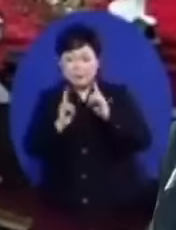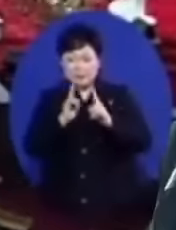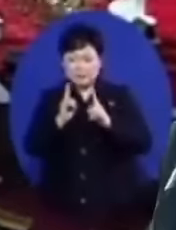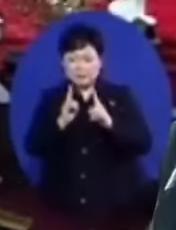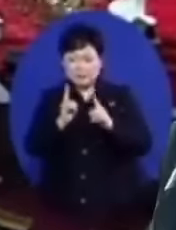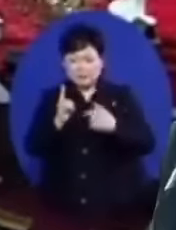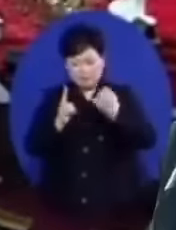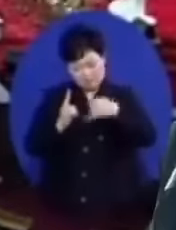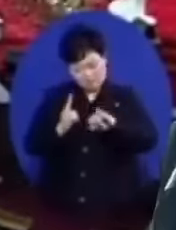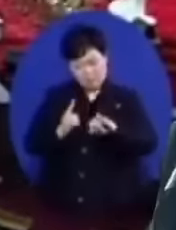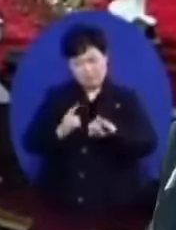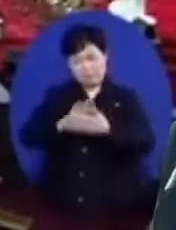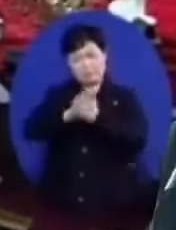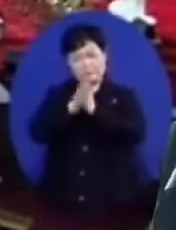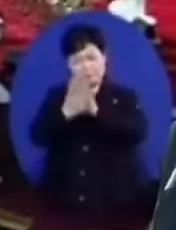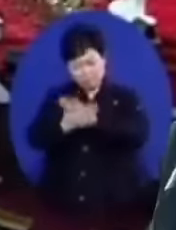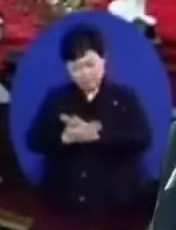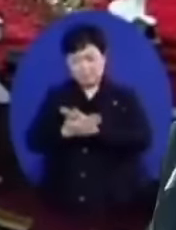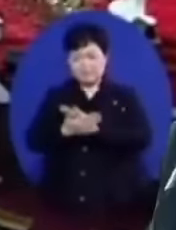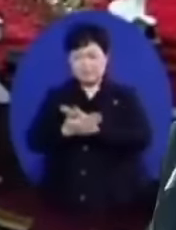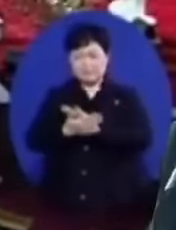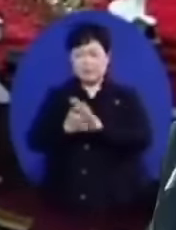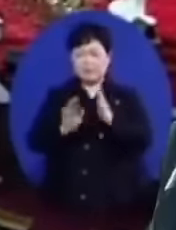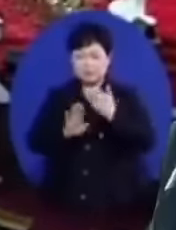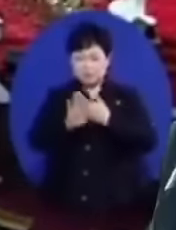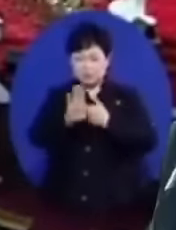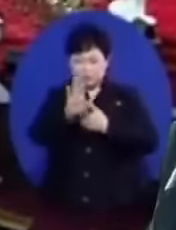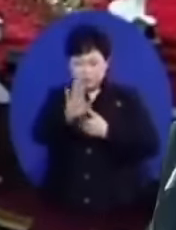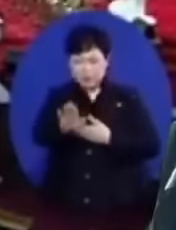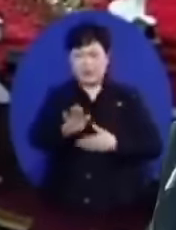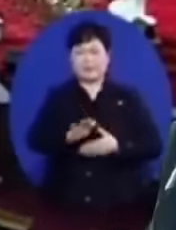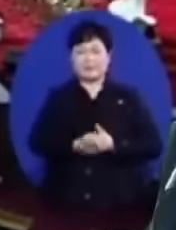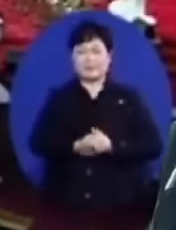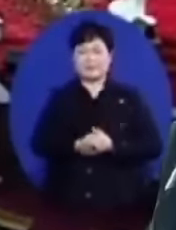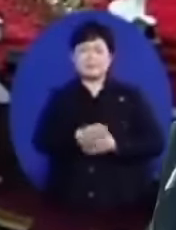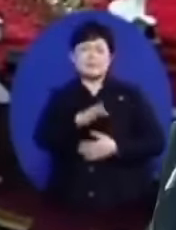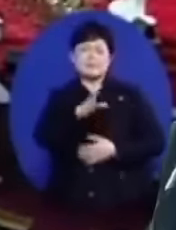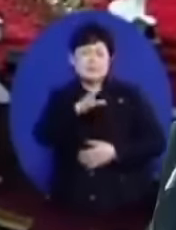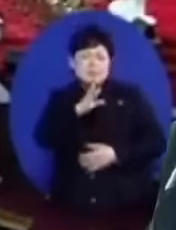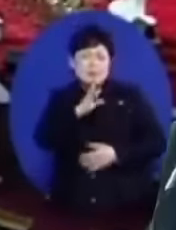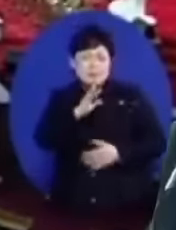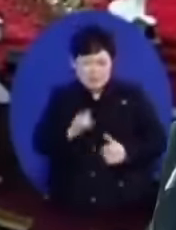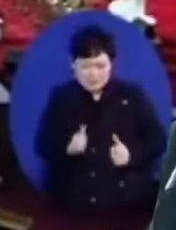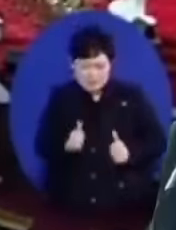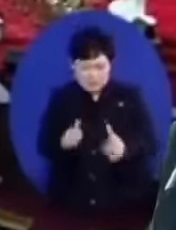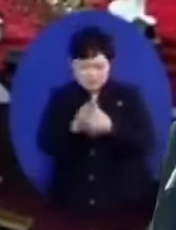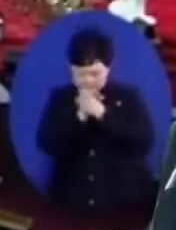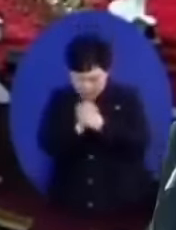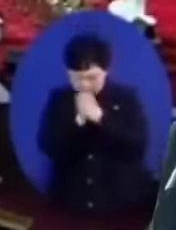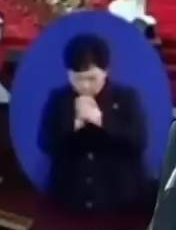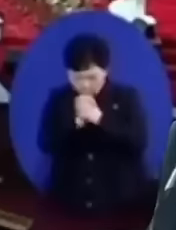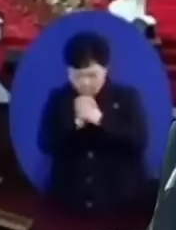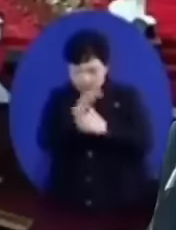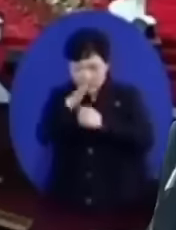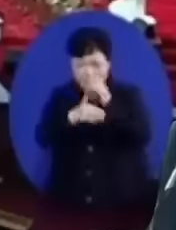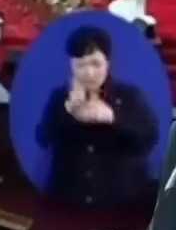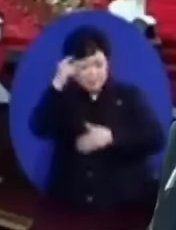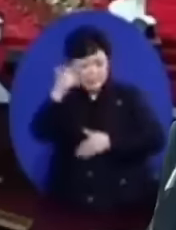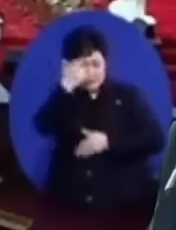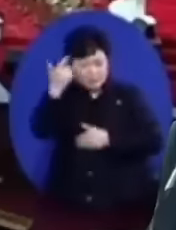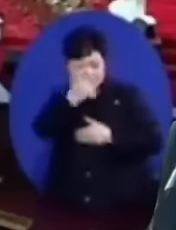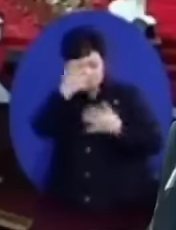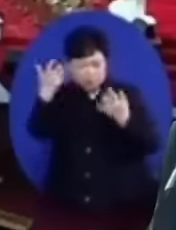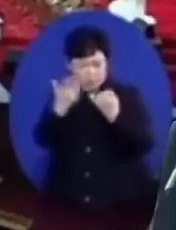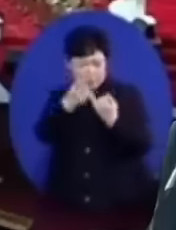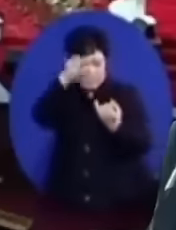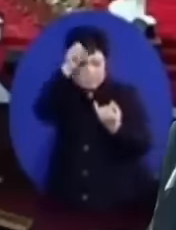한마디에 그는 변화되었었어요. 그 후에 그녀는 정말 열심히 기도해서 하나님의 성령의